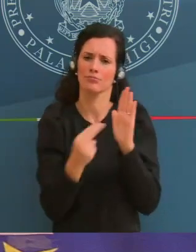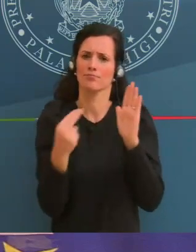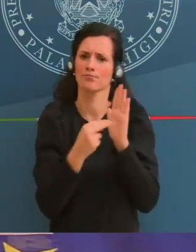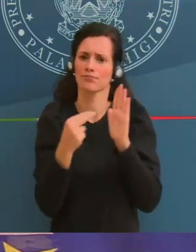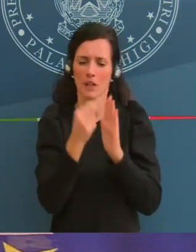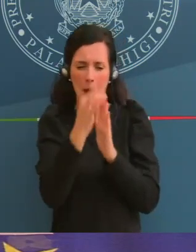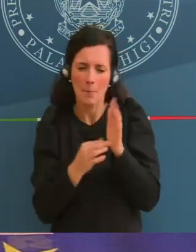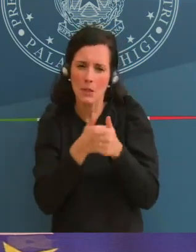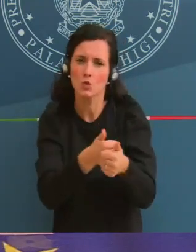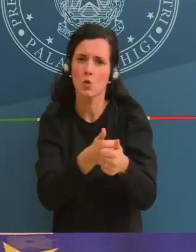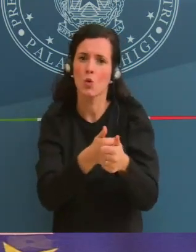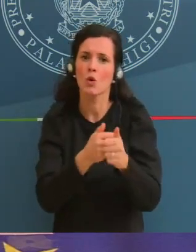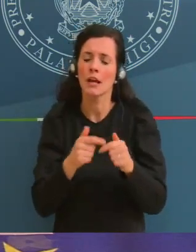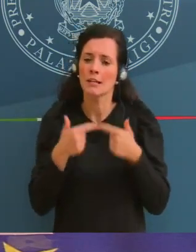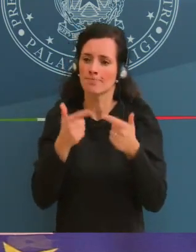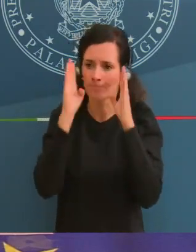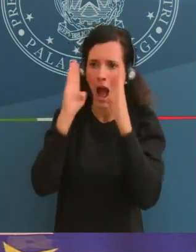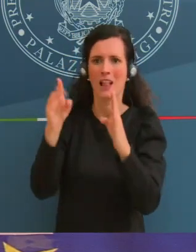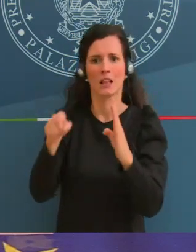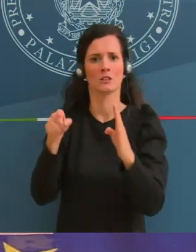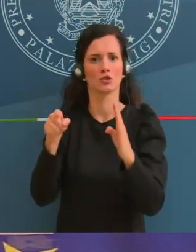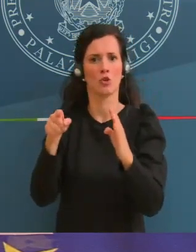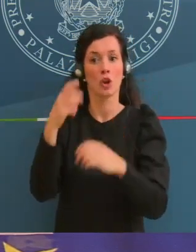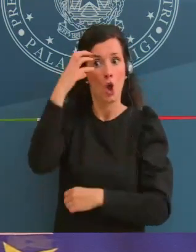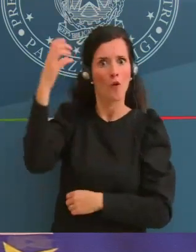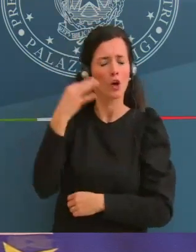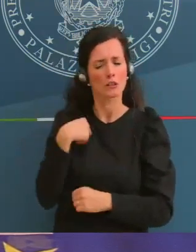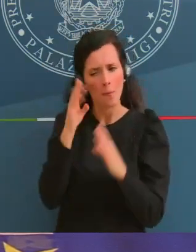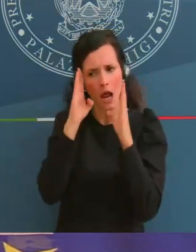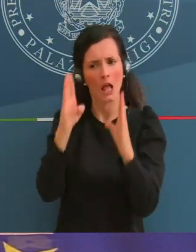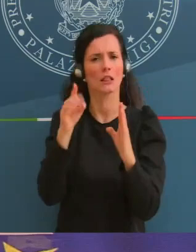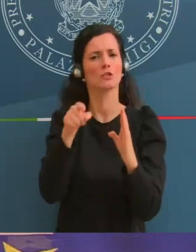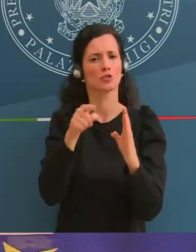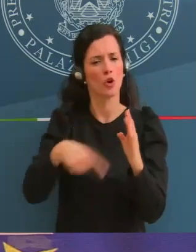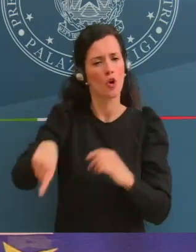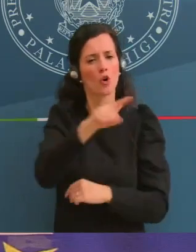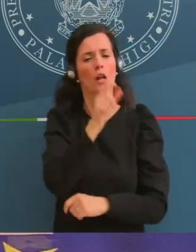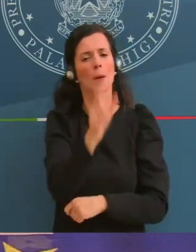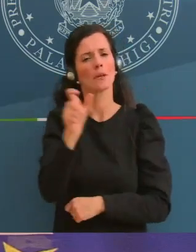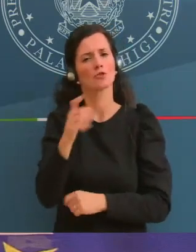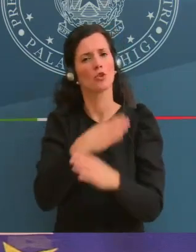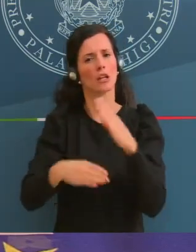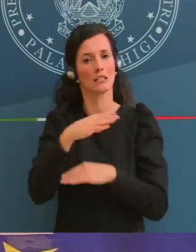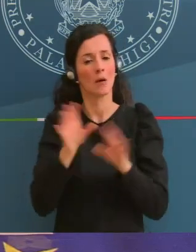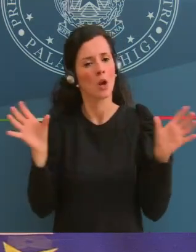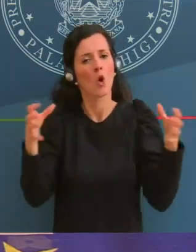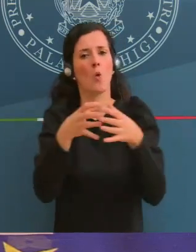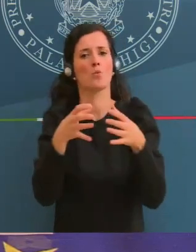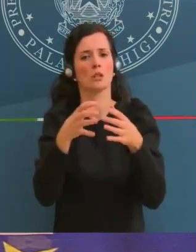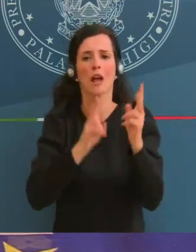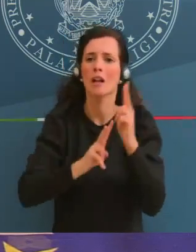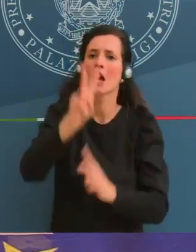nazionale verso le loro esigenze ecco occorre impegno e concludo impegna